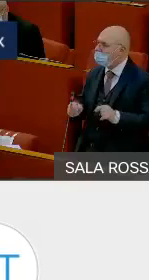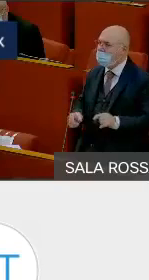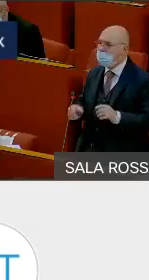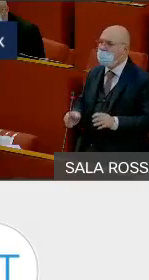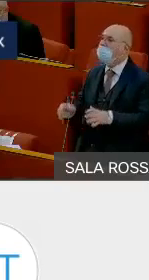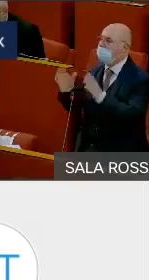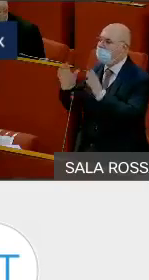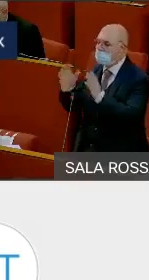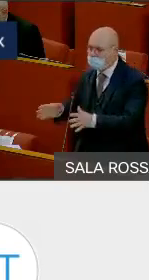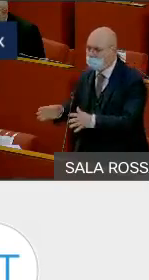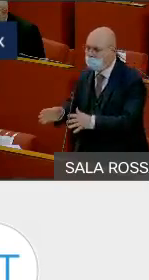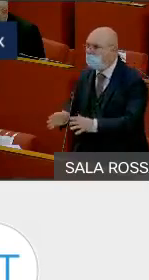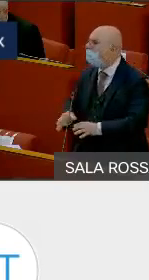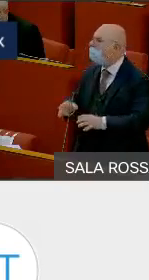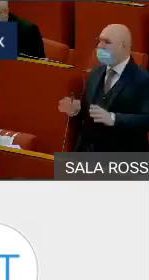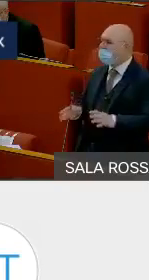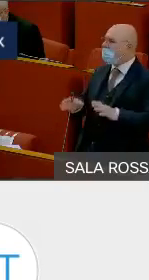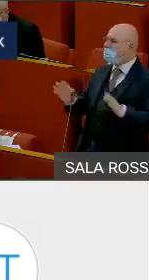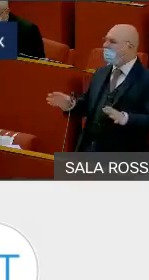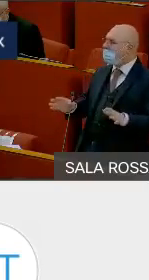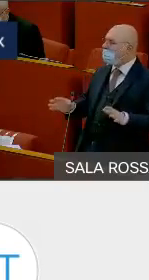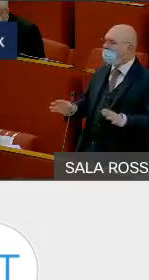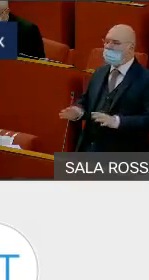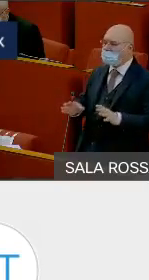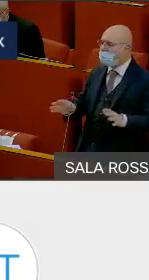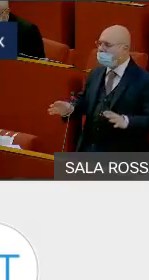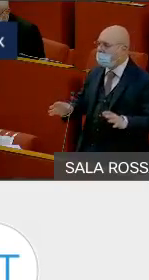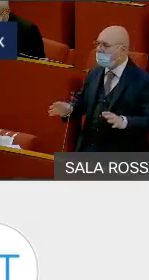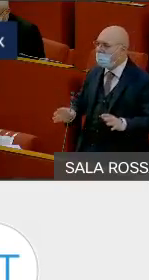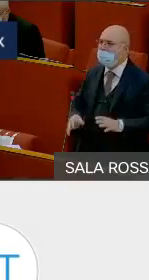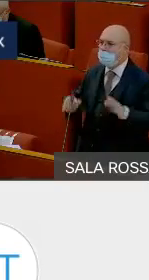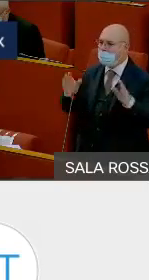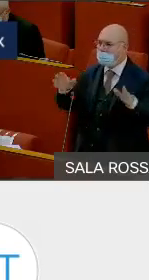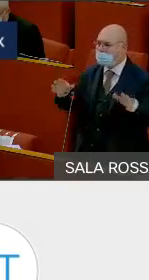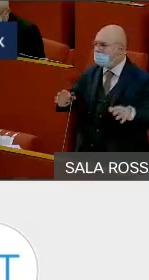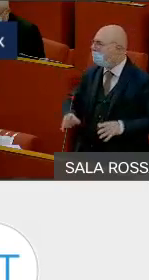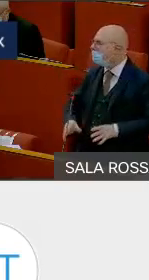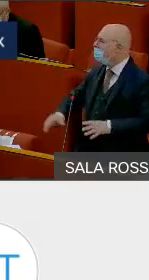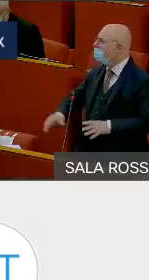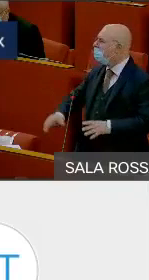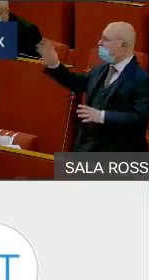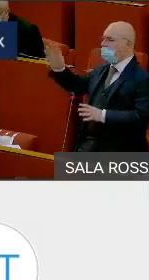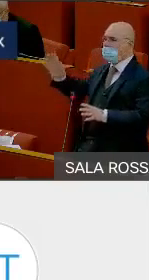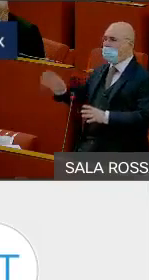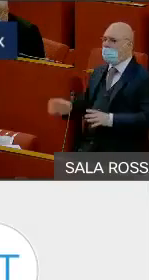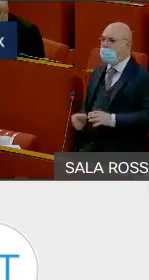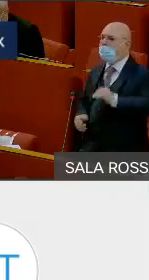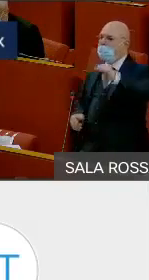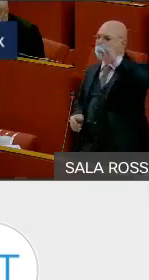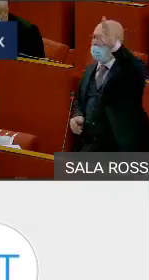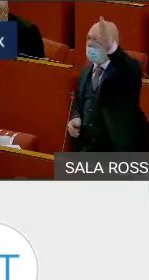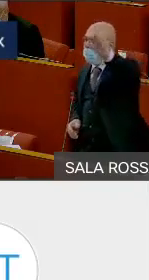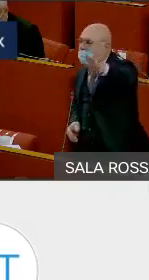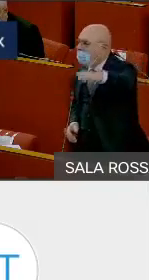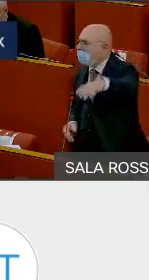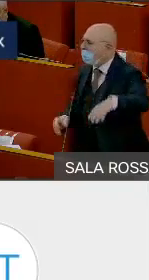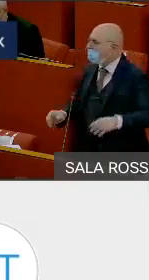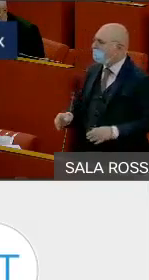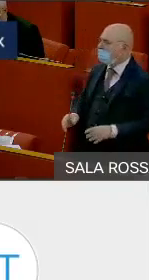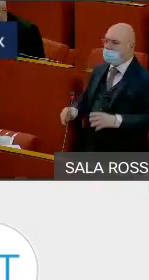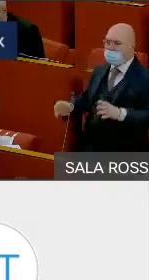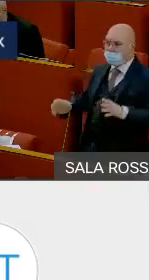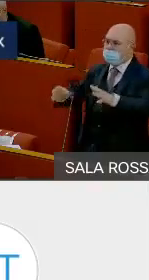speciale per mesi ma va diventa una norma che la si può fare anche crevari piuttosto che al monte